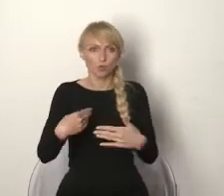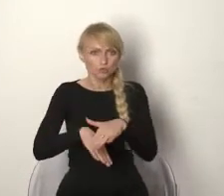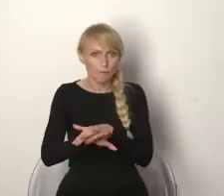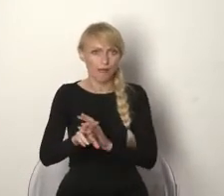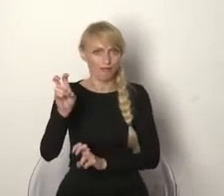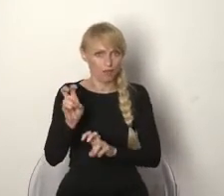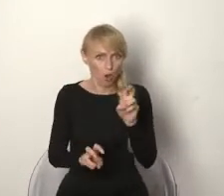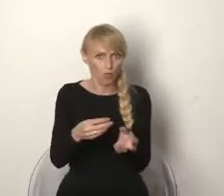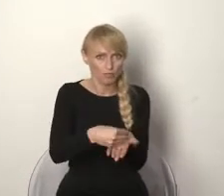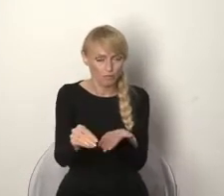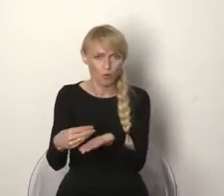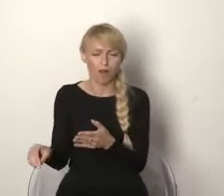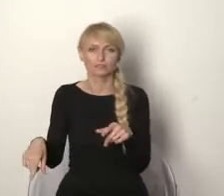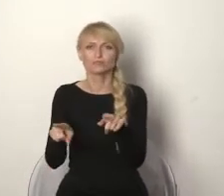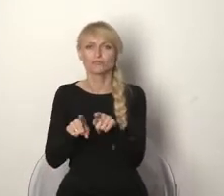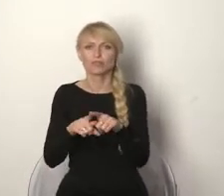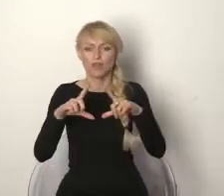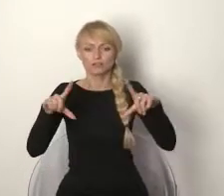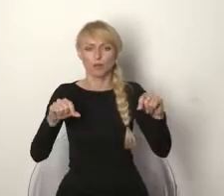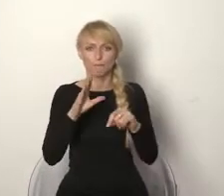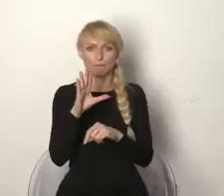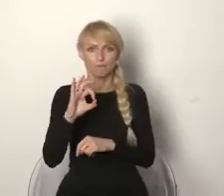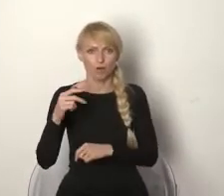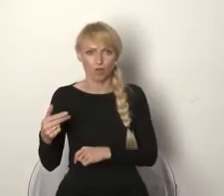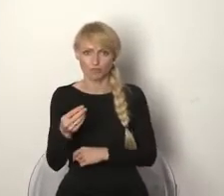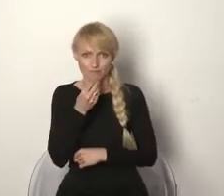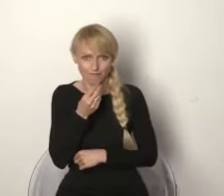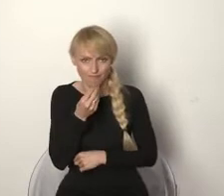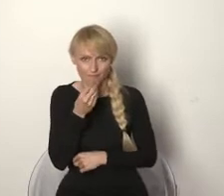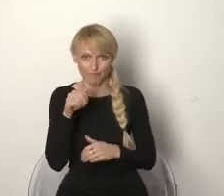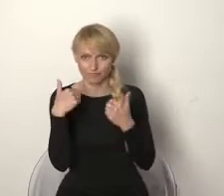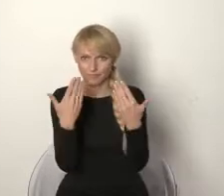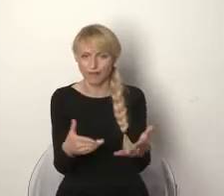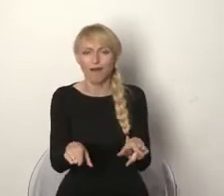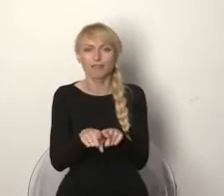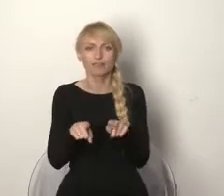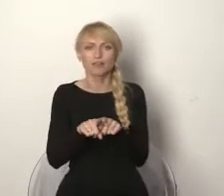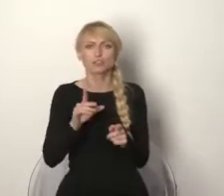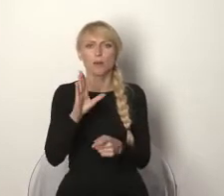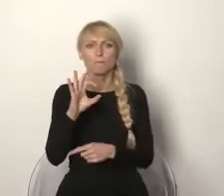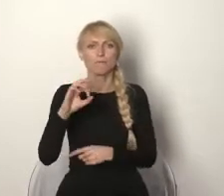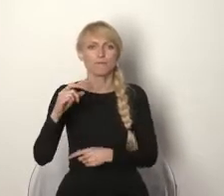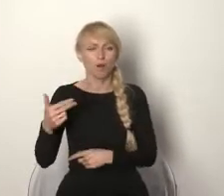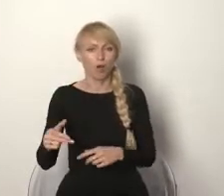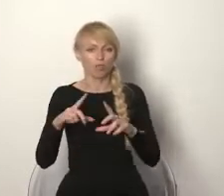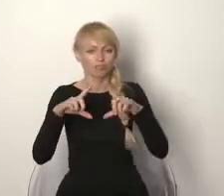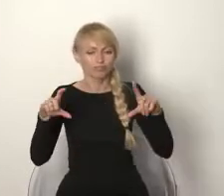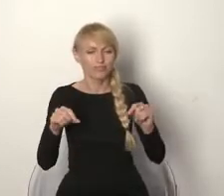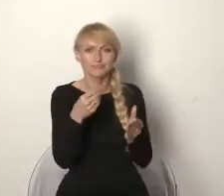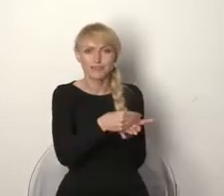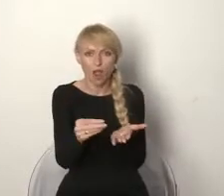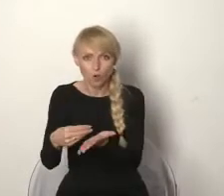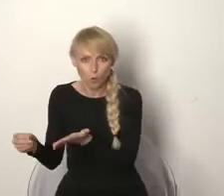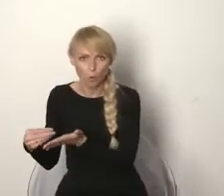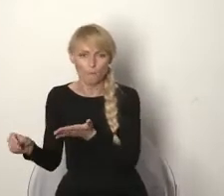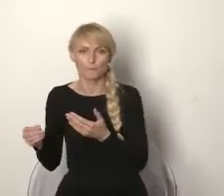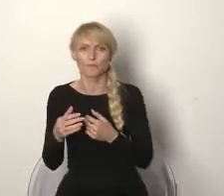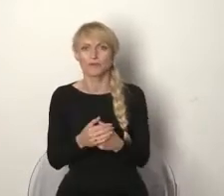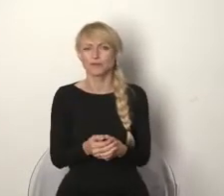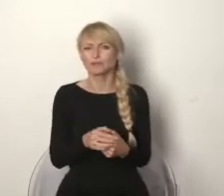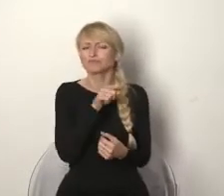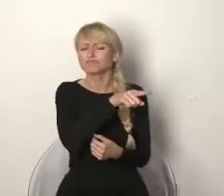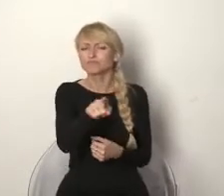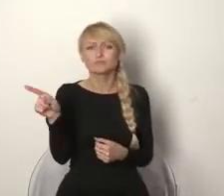poprzez przekazywanie bonów na żywieniowych, czy też bonów na zakupy w naszych salonach, bo wiadomo, że uciekali z